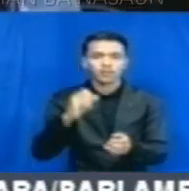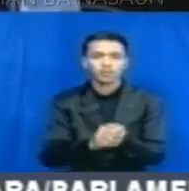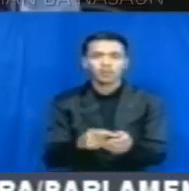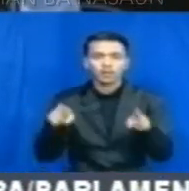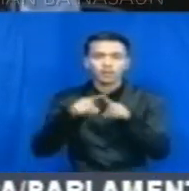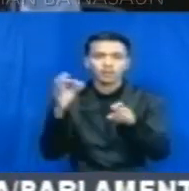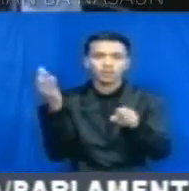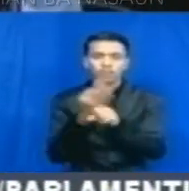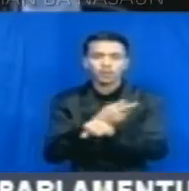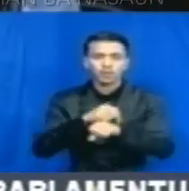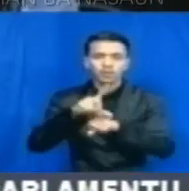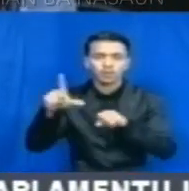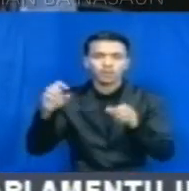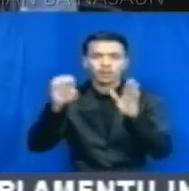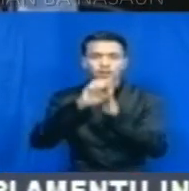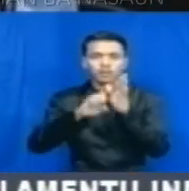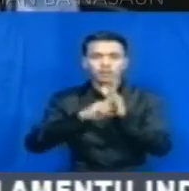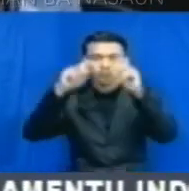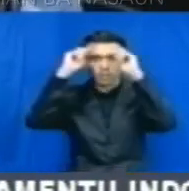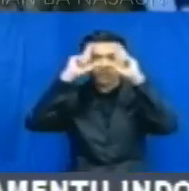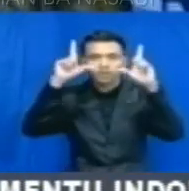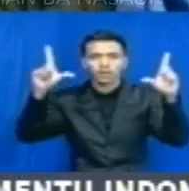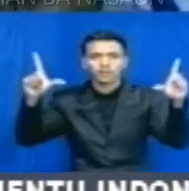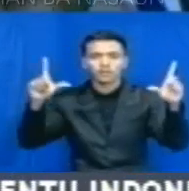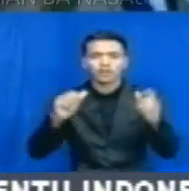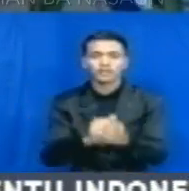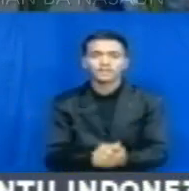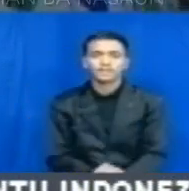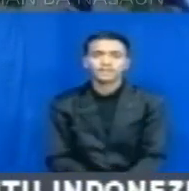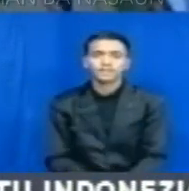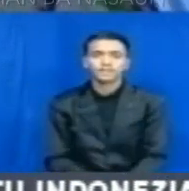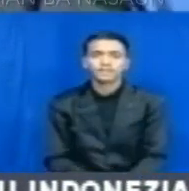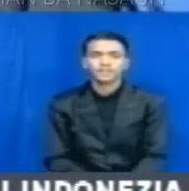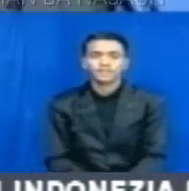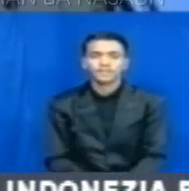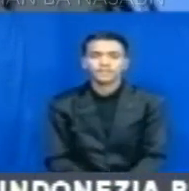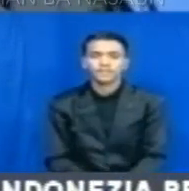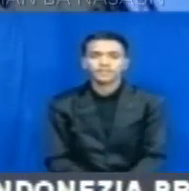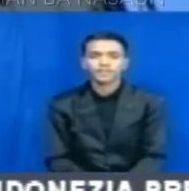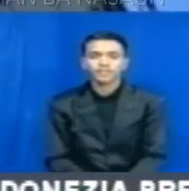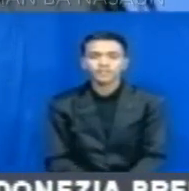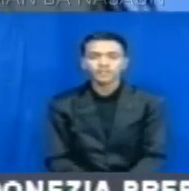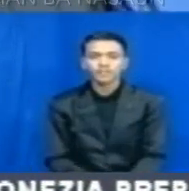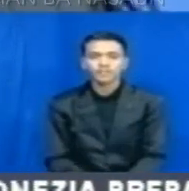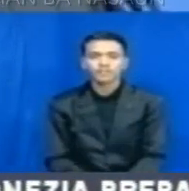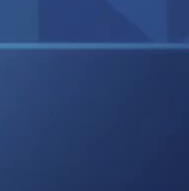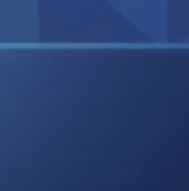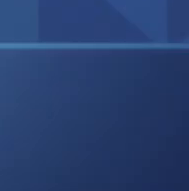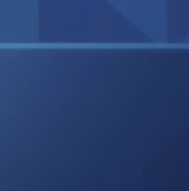documento nacional ba Estado Timor-Leste. Timothy Guzmão, Agustinho Neno,